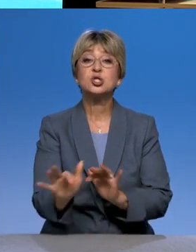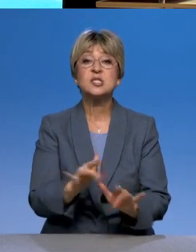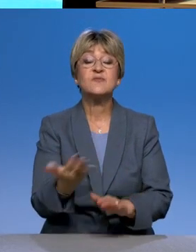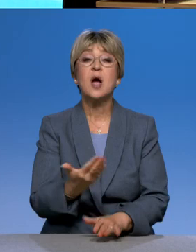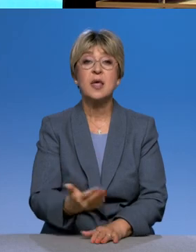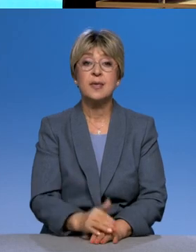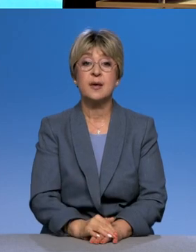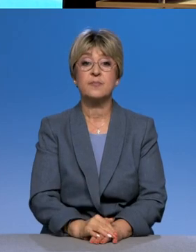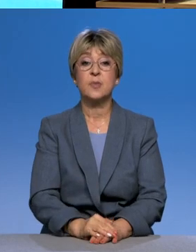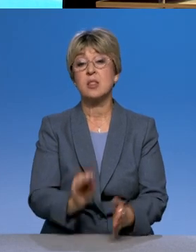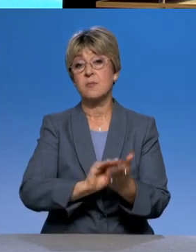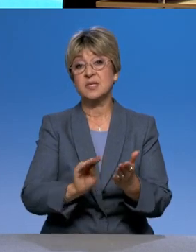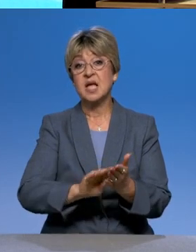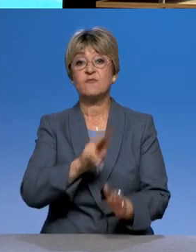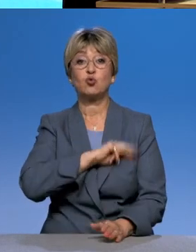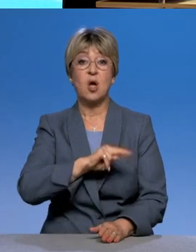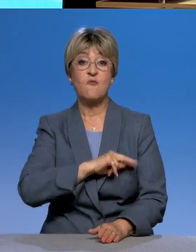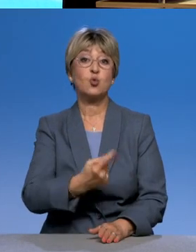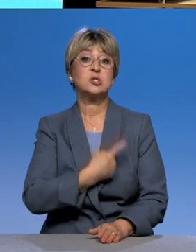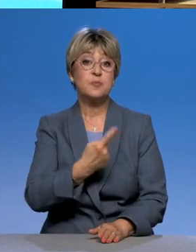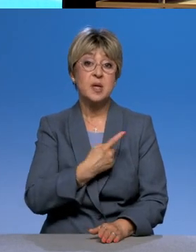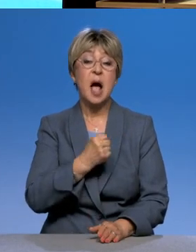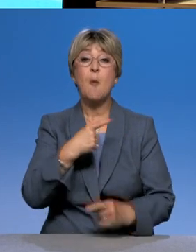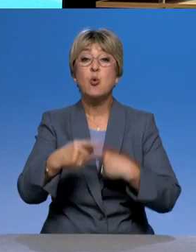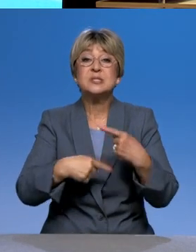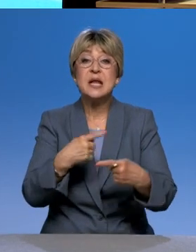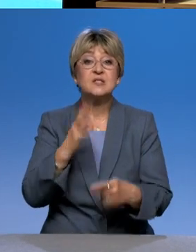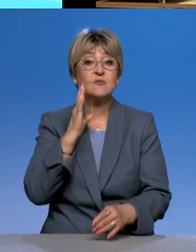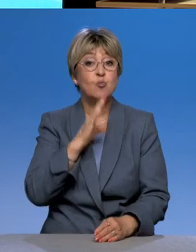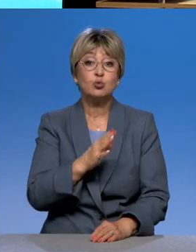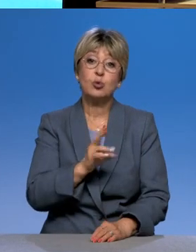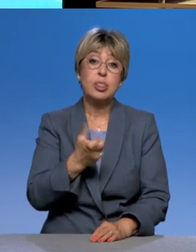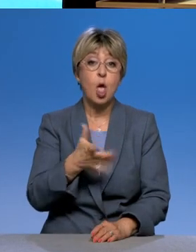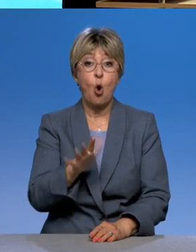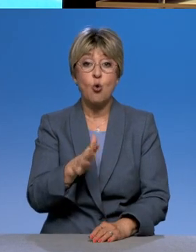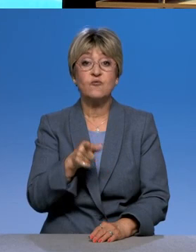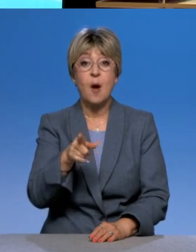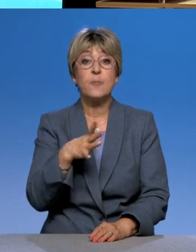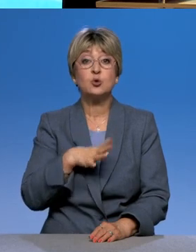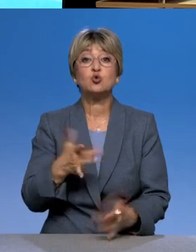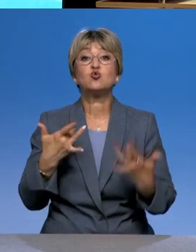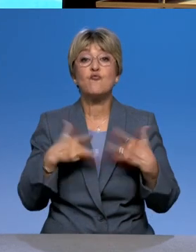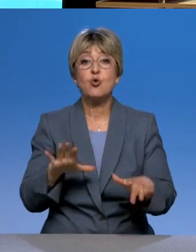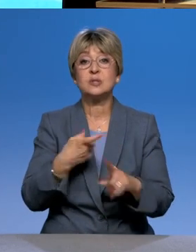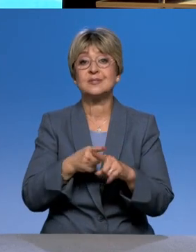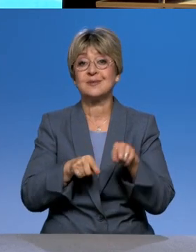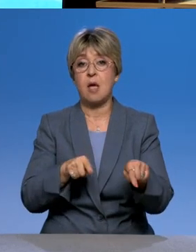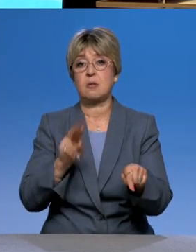ваши действия? Написать трудовую инспекцию, я сказал, последствия будут не очень ординарны. Вам придется уволиться с этой работы.